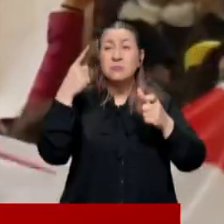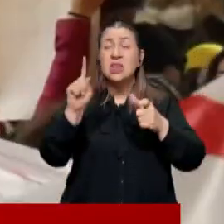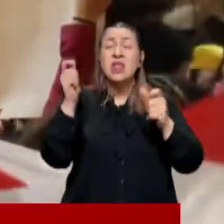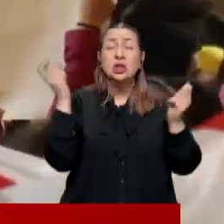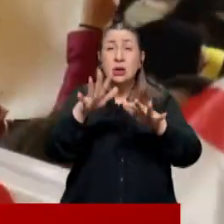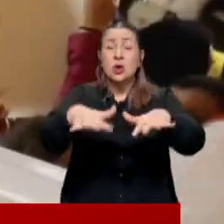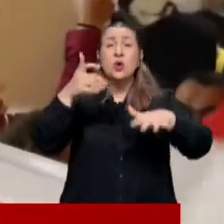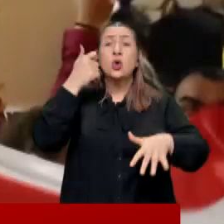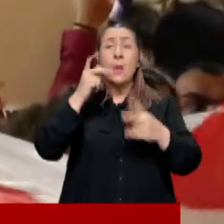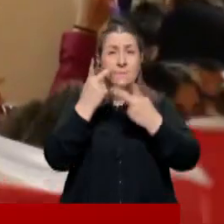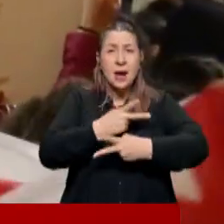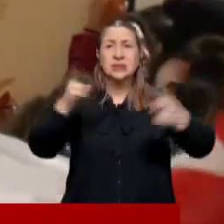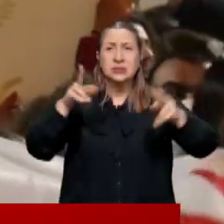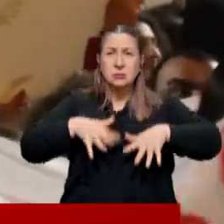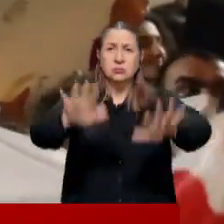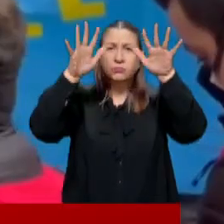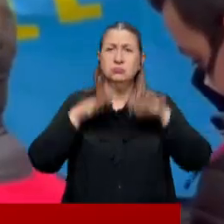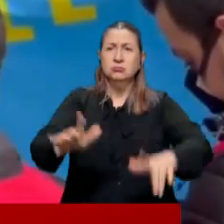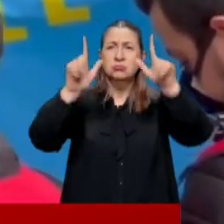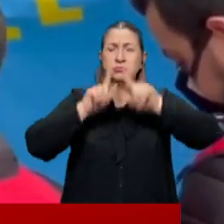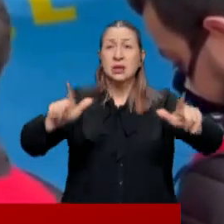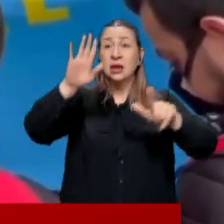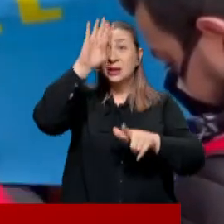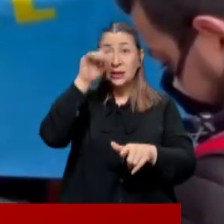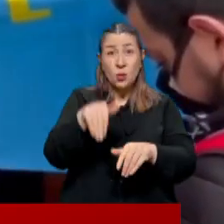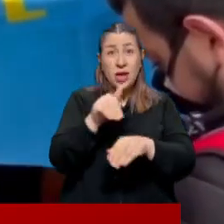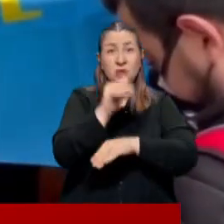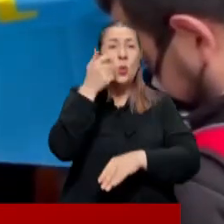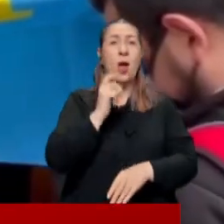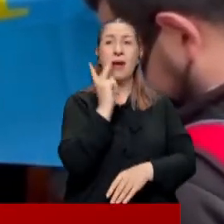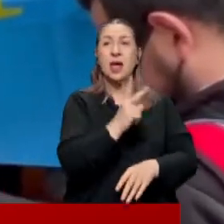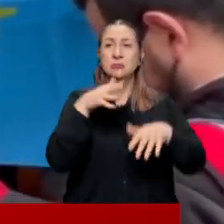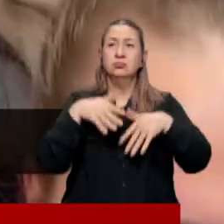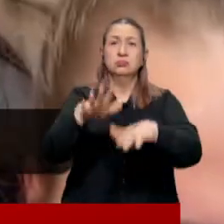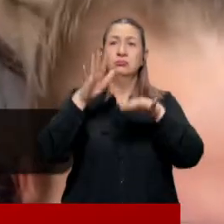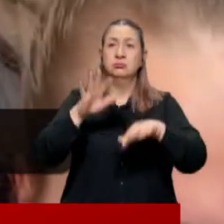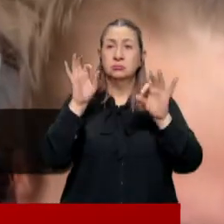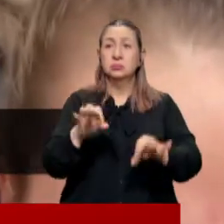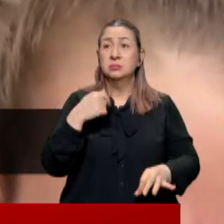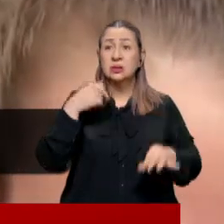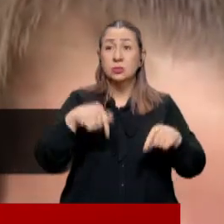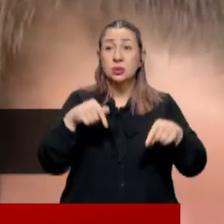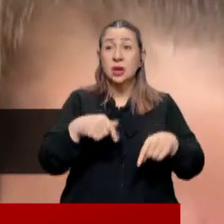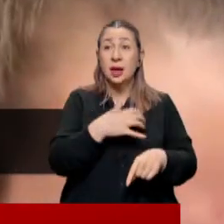q krayna bağımsızdır sloganları attı İstanbul'da yaşayan ukraynalılar da sokaktaydı